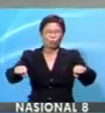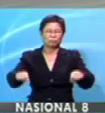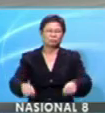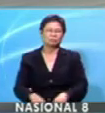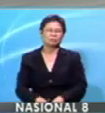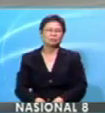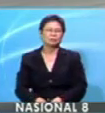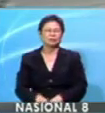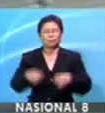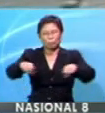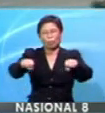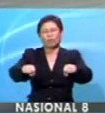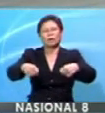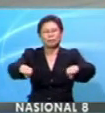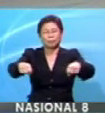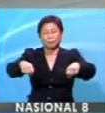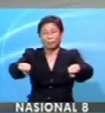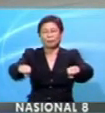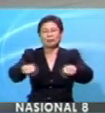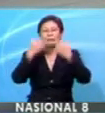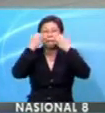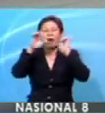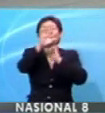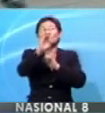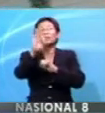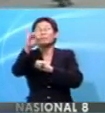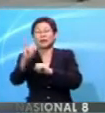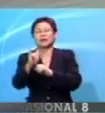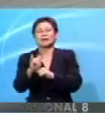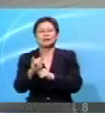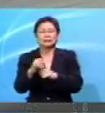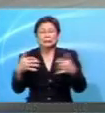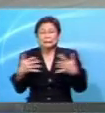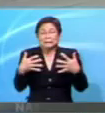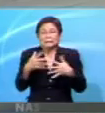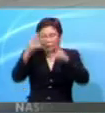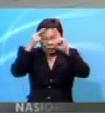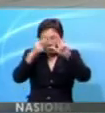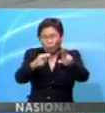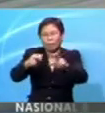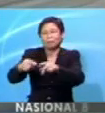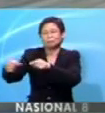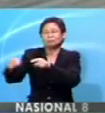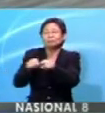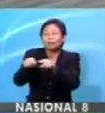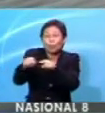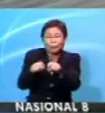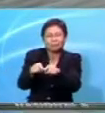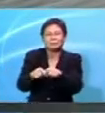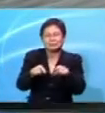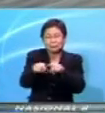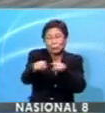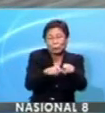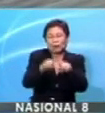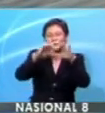yanguk pasukan keupemangnyaghadirkan gentar dan hormat lawingan